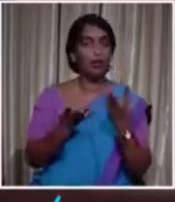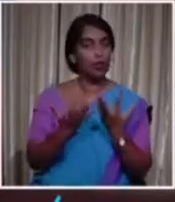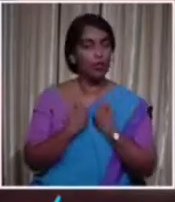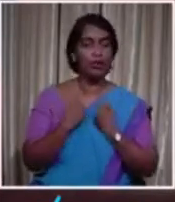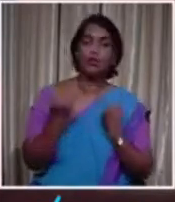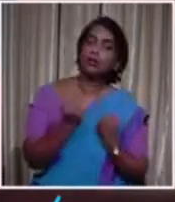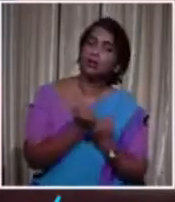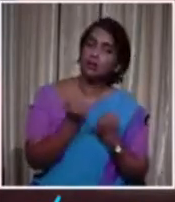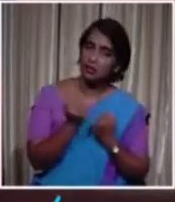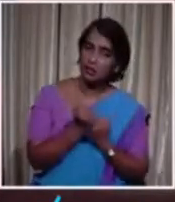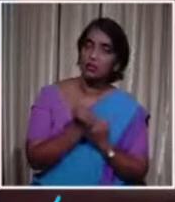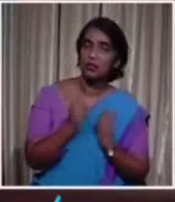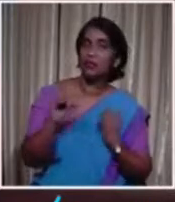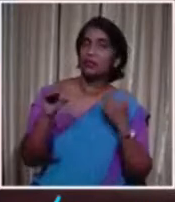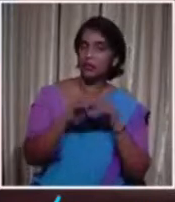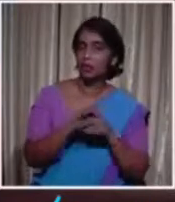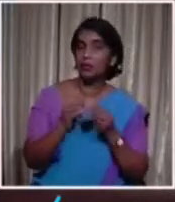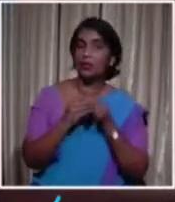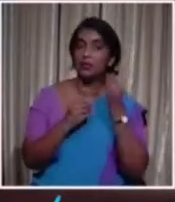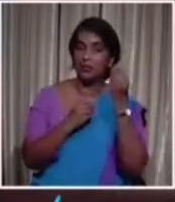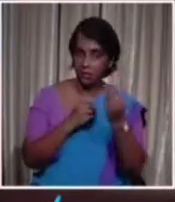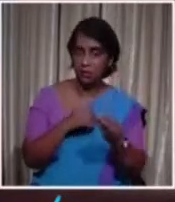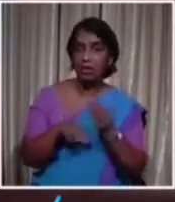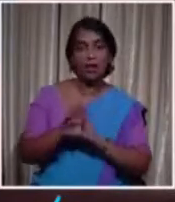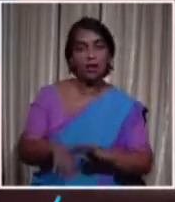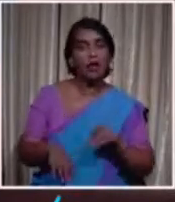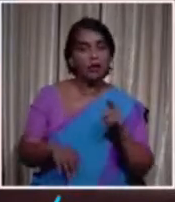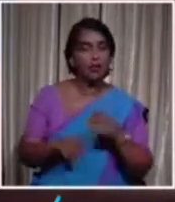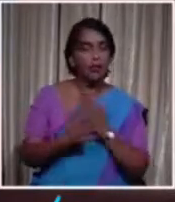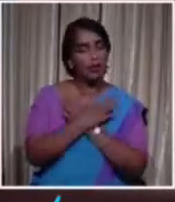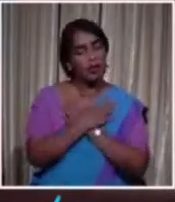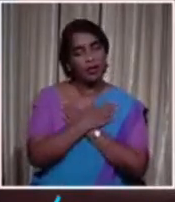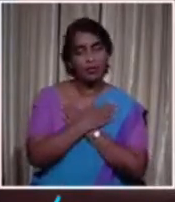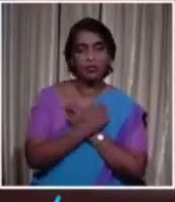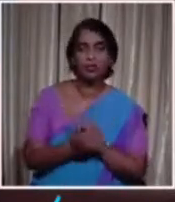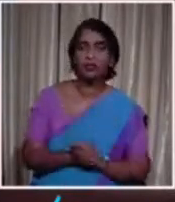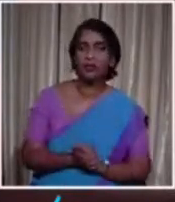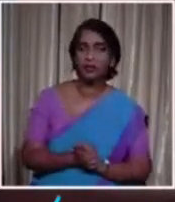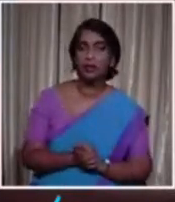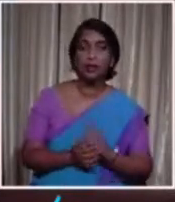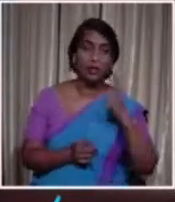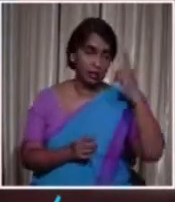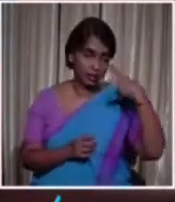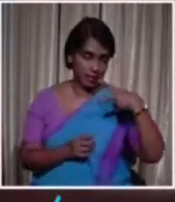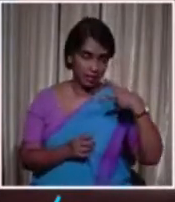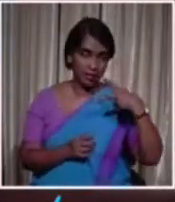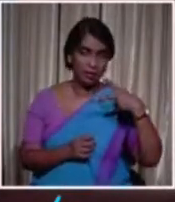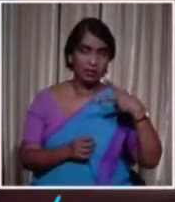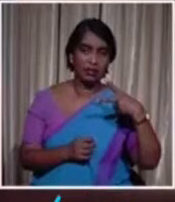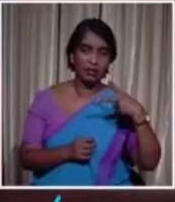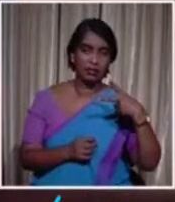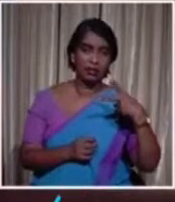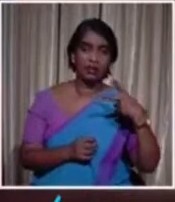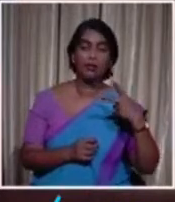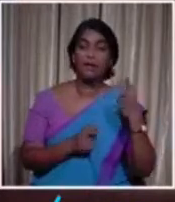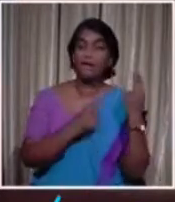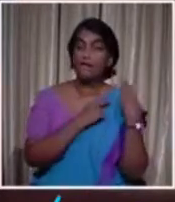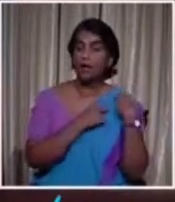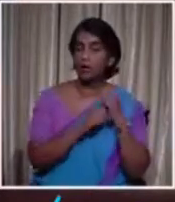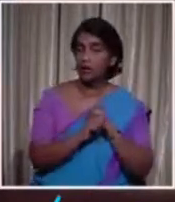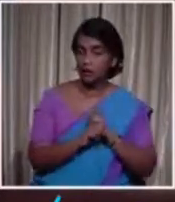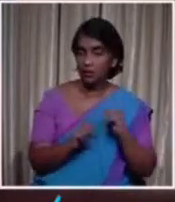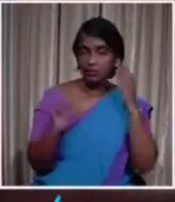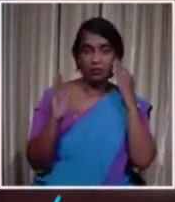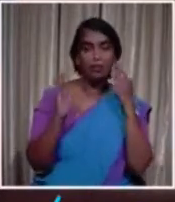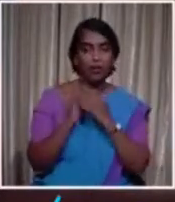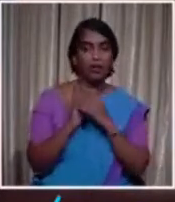दायकत् मेद्यम लबाद धर्वंट आदरे दिवनी बर नुतबू